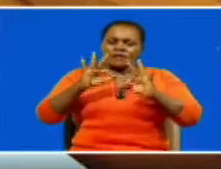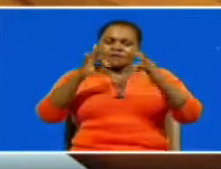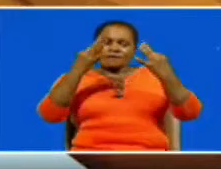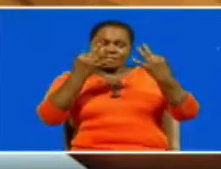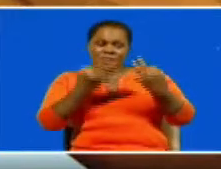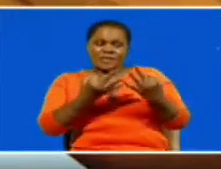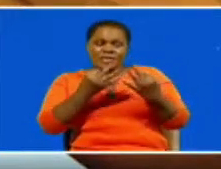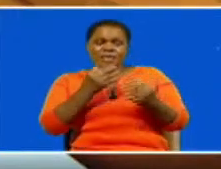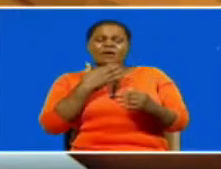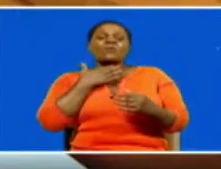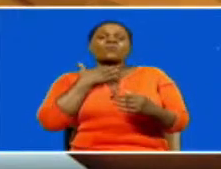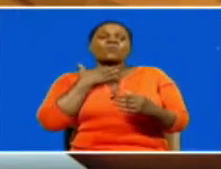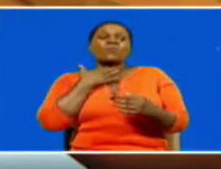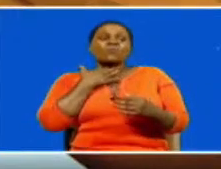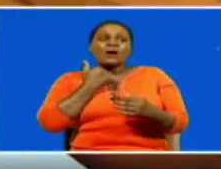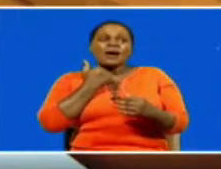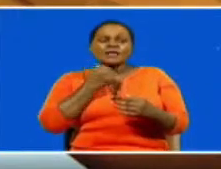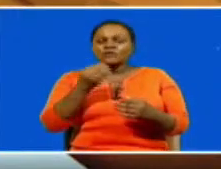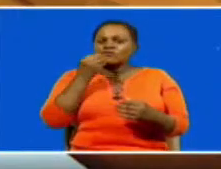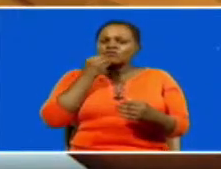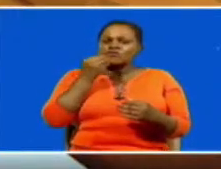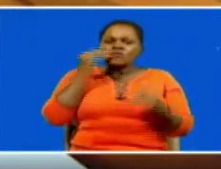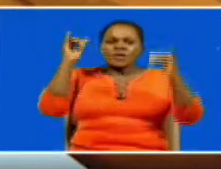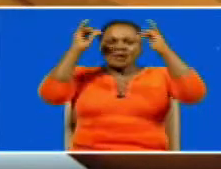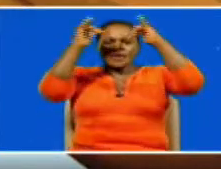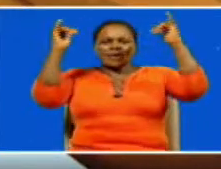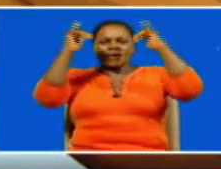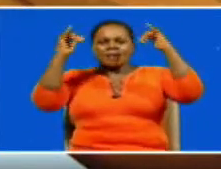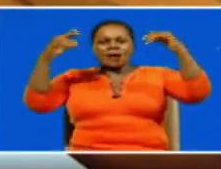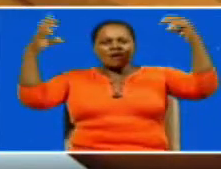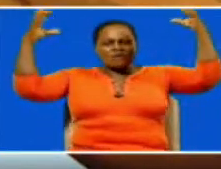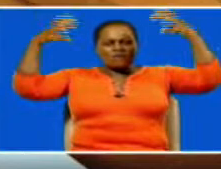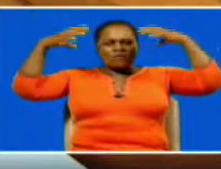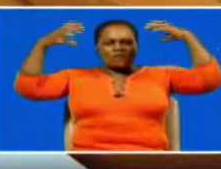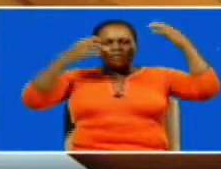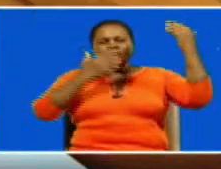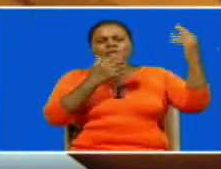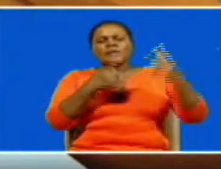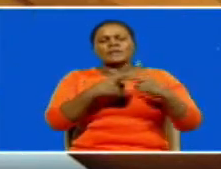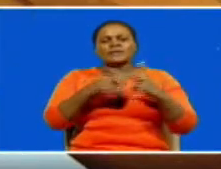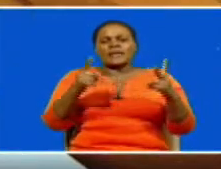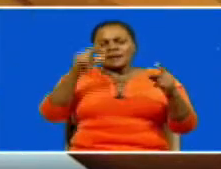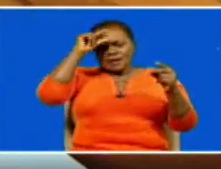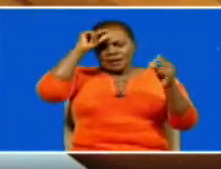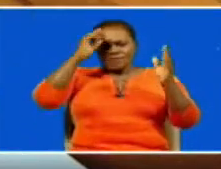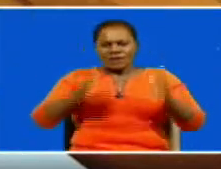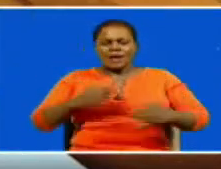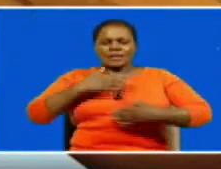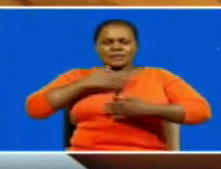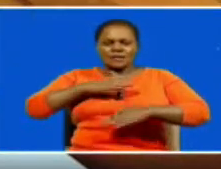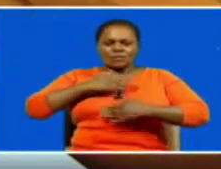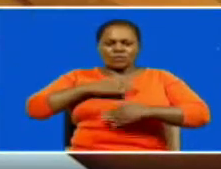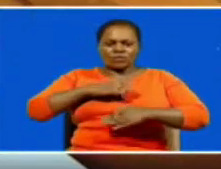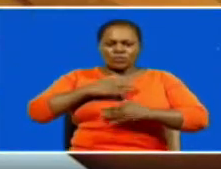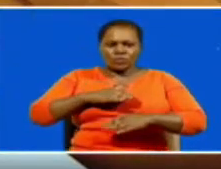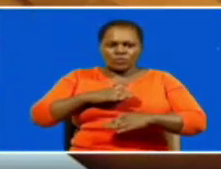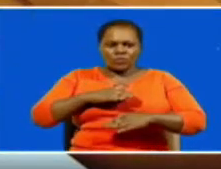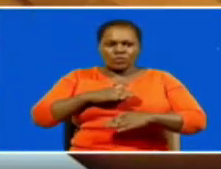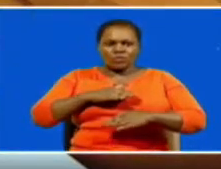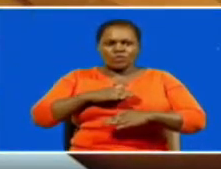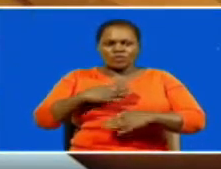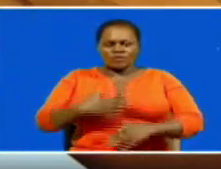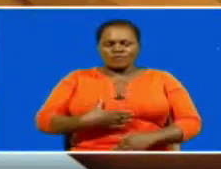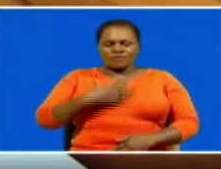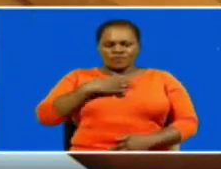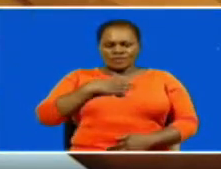hizo zinaitisha chakula na mahema ya makazi huku mvua zikitarajiwa kuanza. Gavana wa Samburu Lati Lelelit ambaye